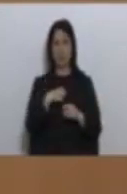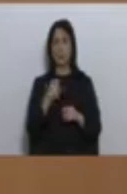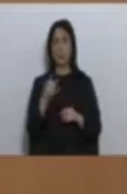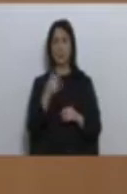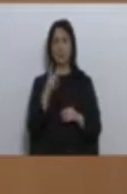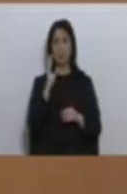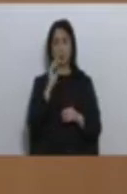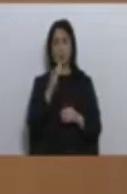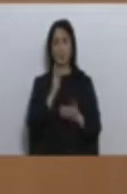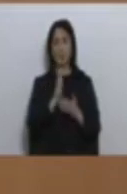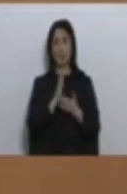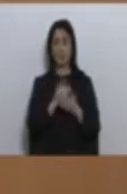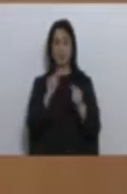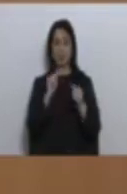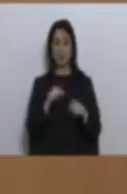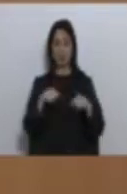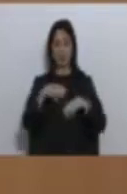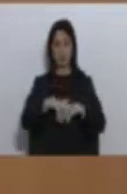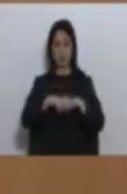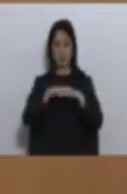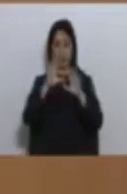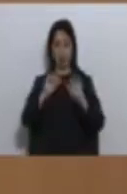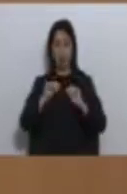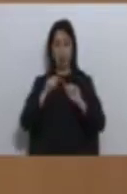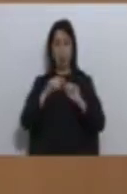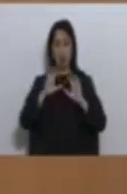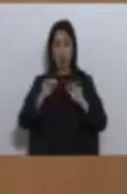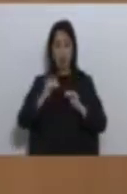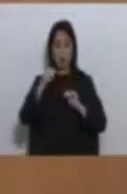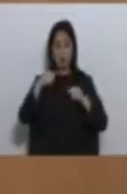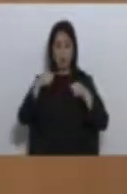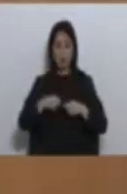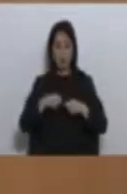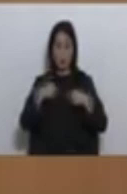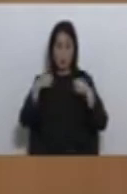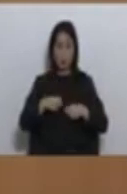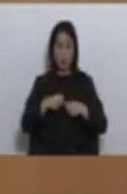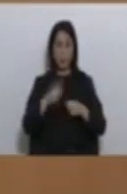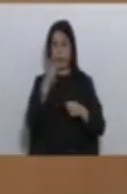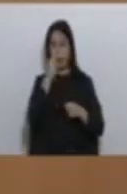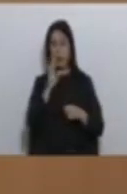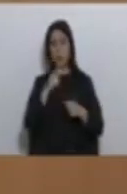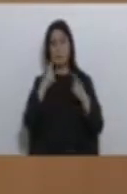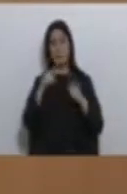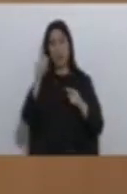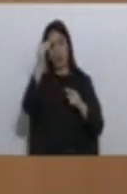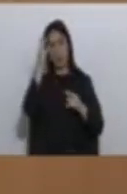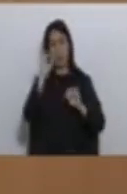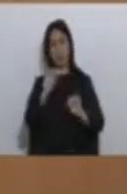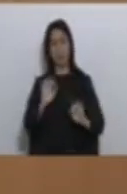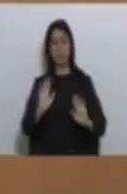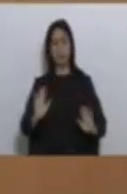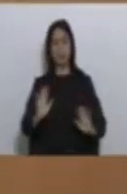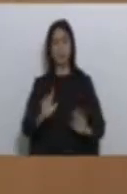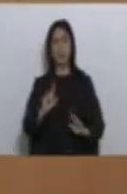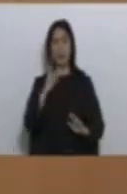როდესაც არსებობს პროტესტის უფლება კონსტიტუციით დაცული, ფიქრობ, რომ ეს უფლება მიუხედავად განსხვავებული პოზიციებისა უნდა იყოს დაცული და თქვენ